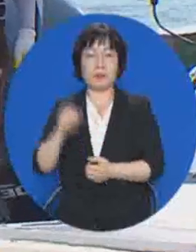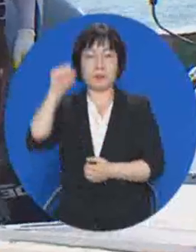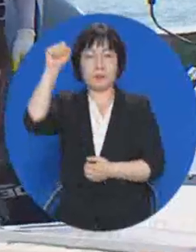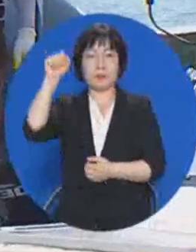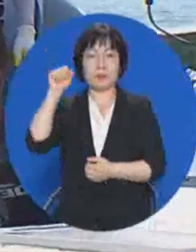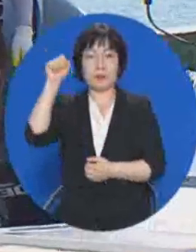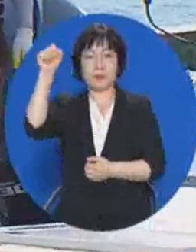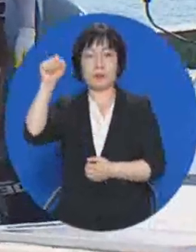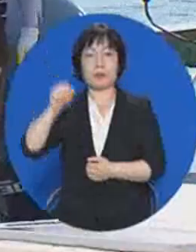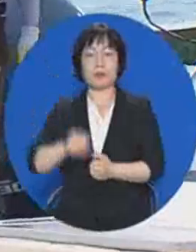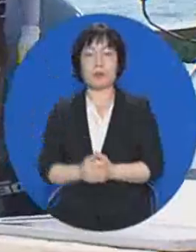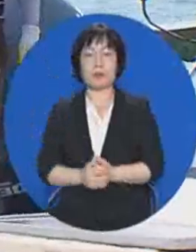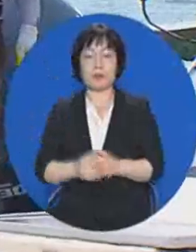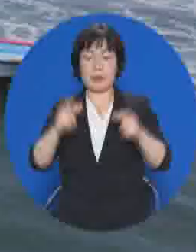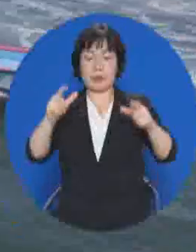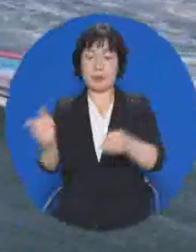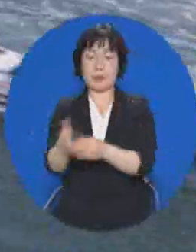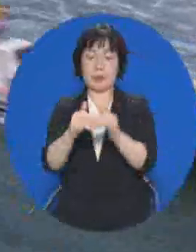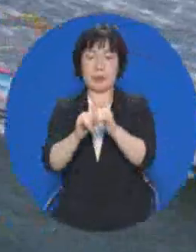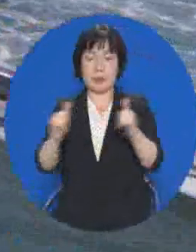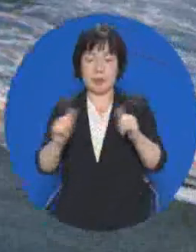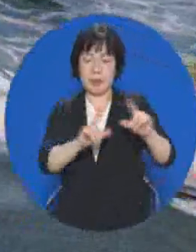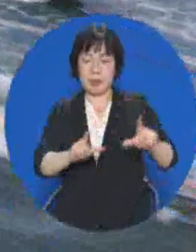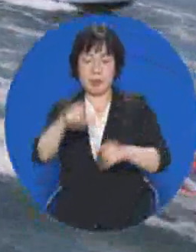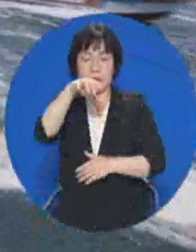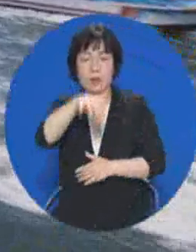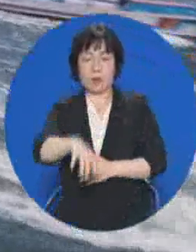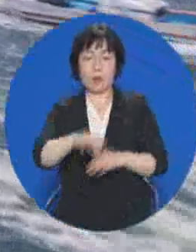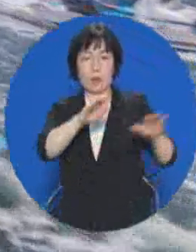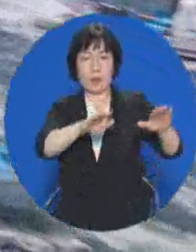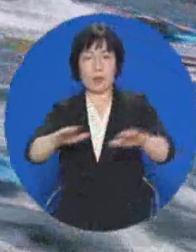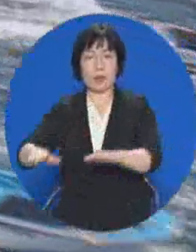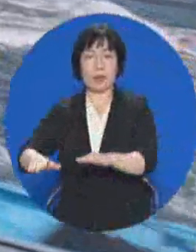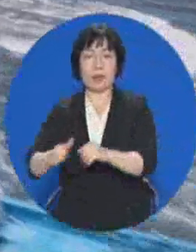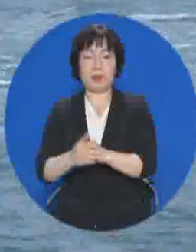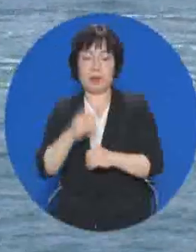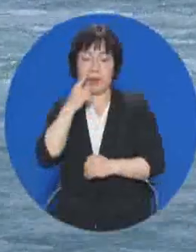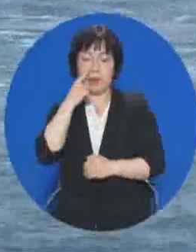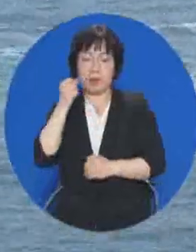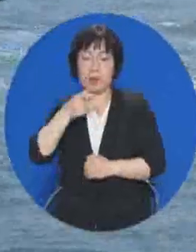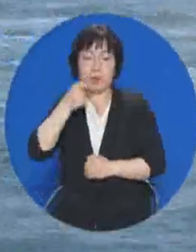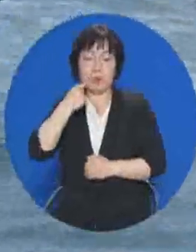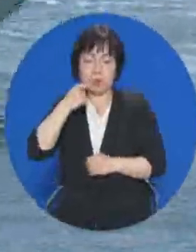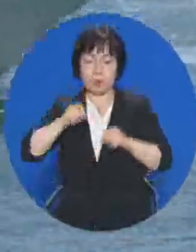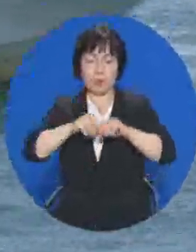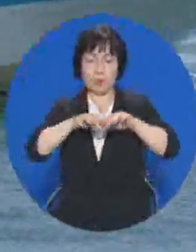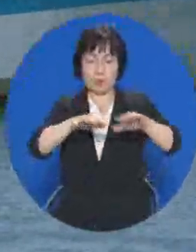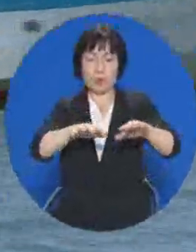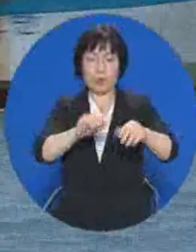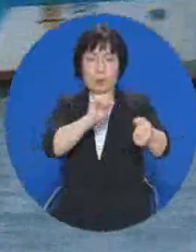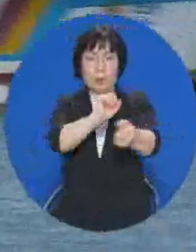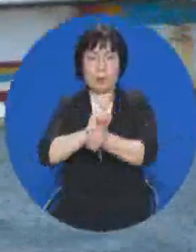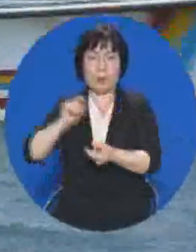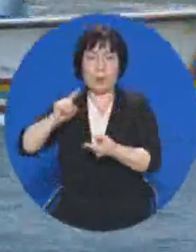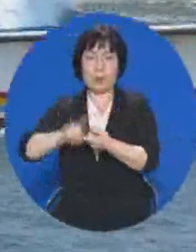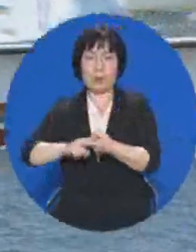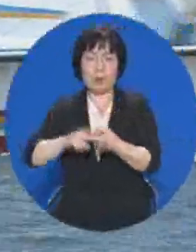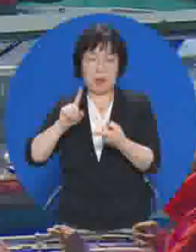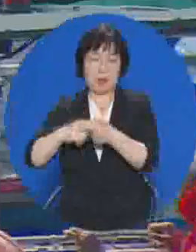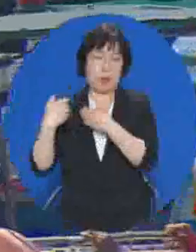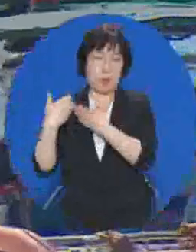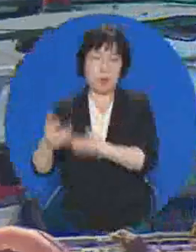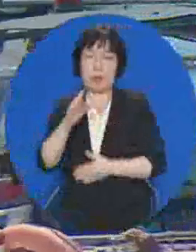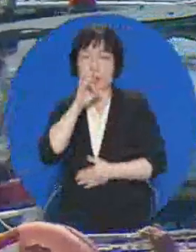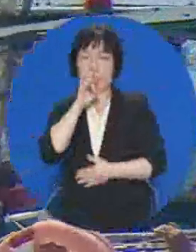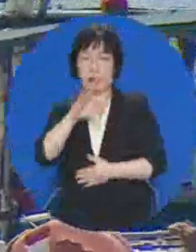마련하라! 지역어민들은 삶의 터전인 우리 바다가 일본의 방사능 오염수에 오염되는 것을 좌시하지 않을